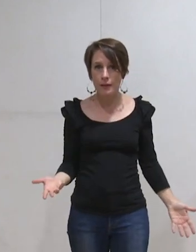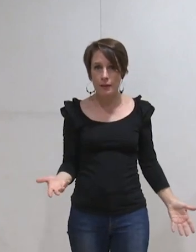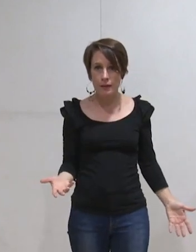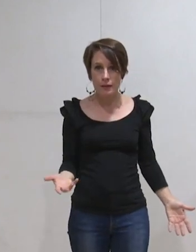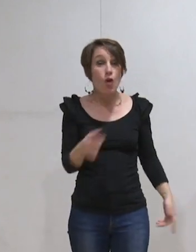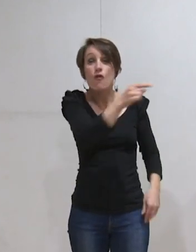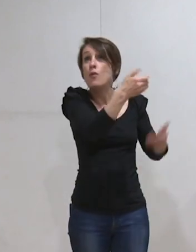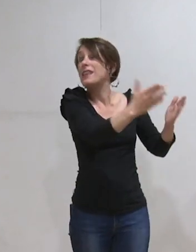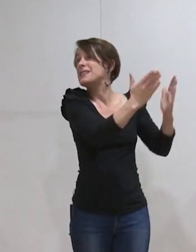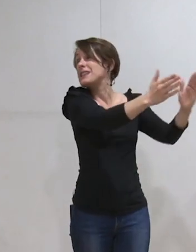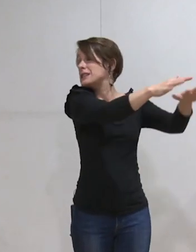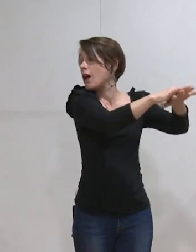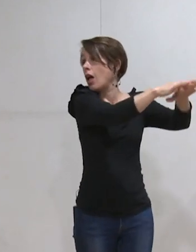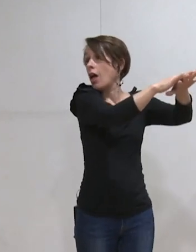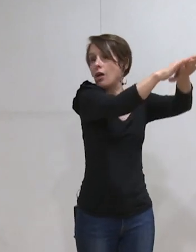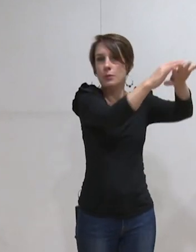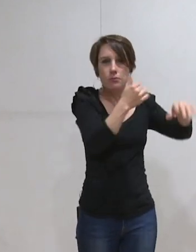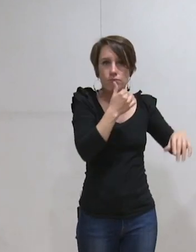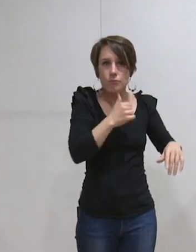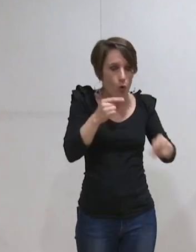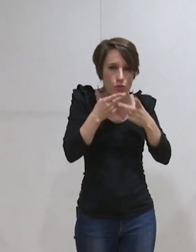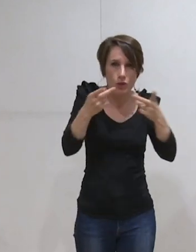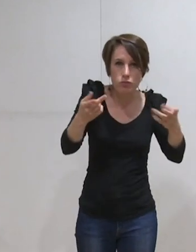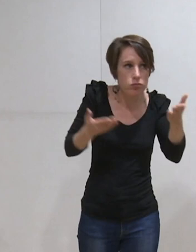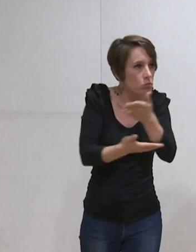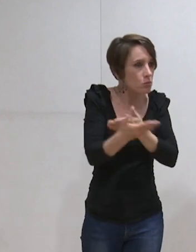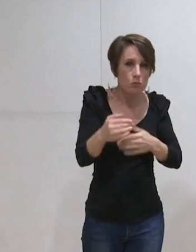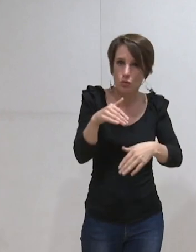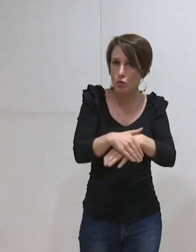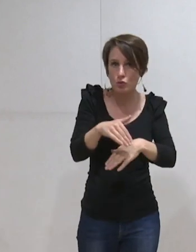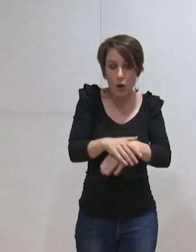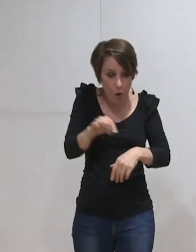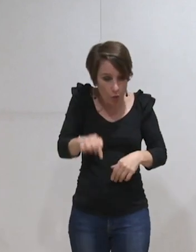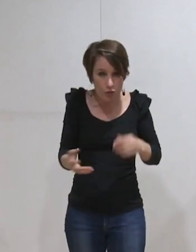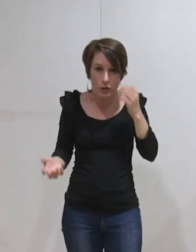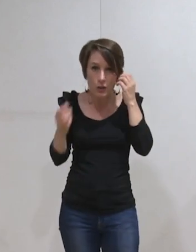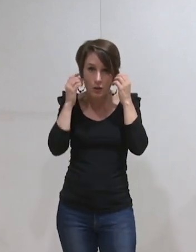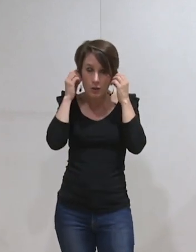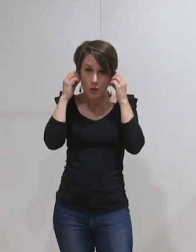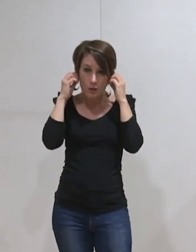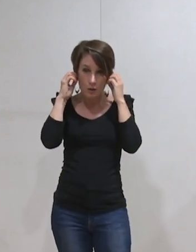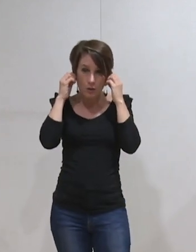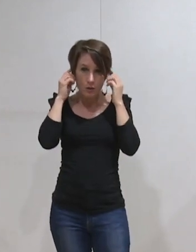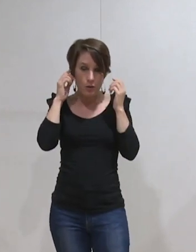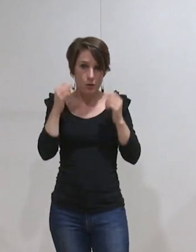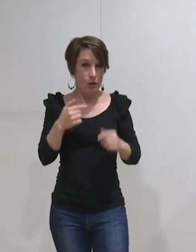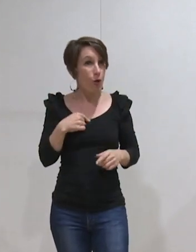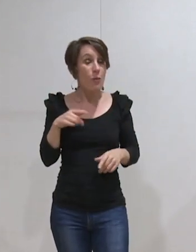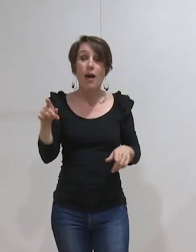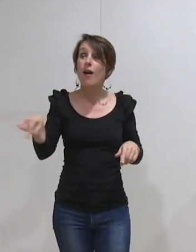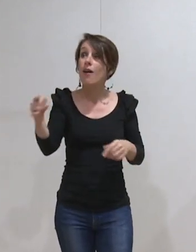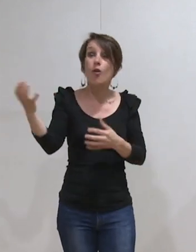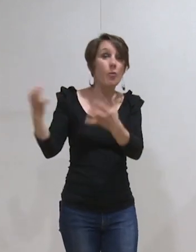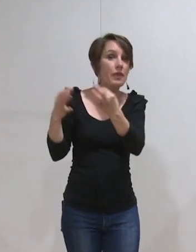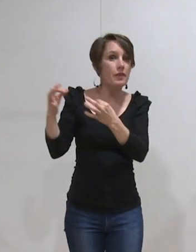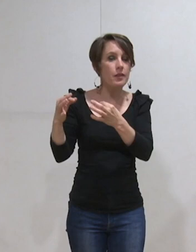décidez il faut bien qu'on en parle un moment je suis désolé et là j'ai entend un certain nombre de choses auxquelles j'ai envie de réagir donc